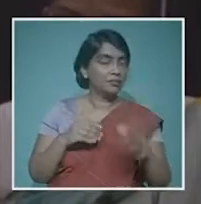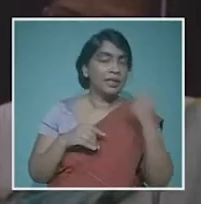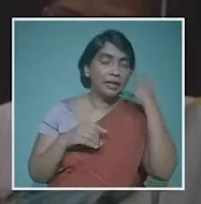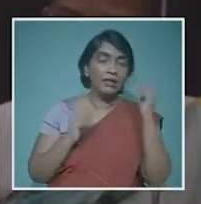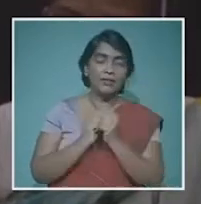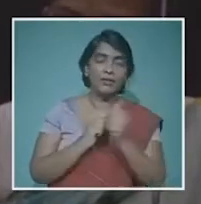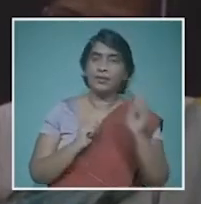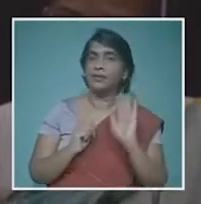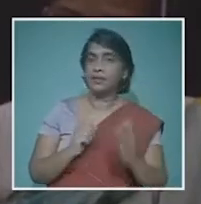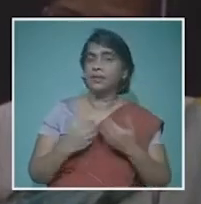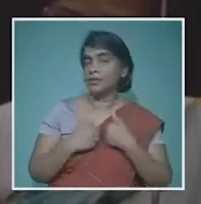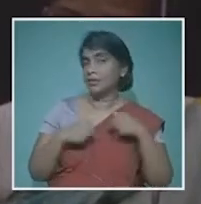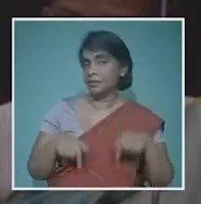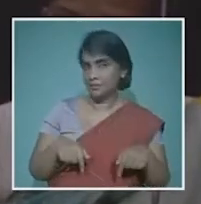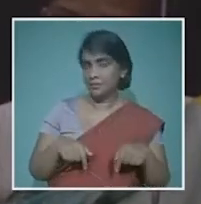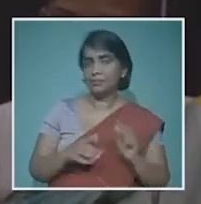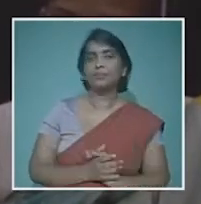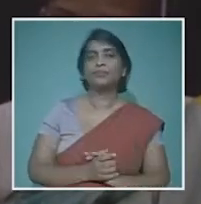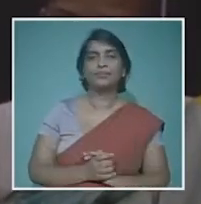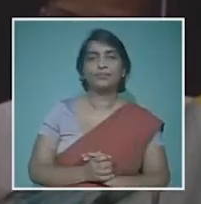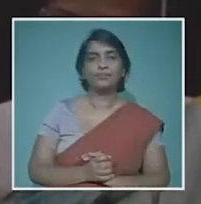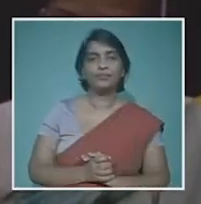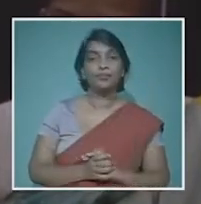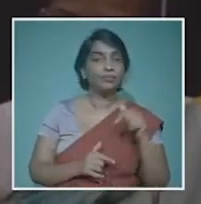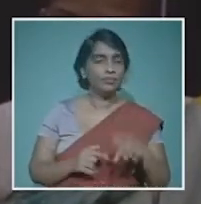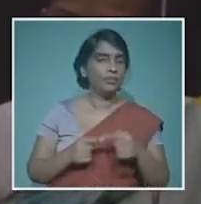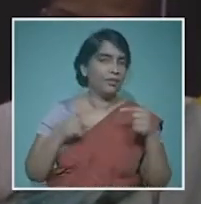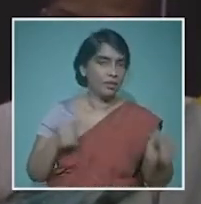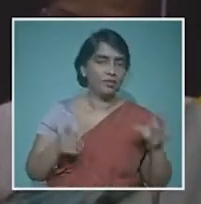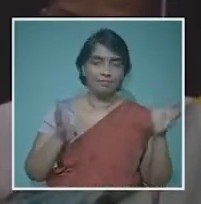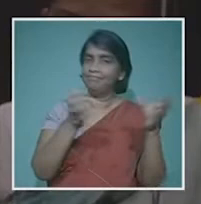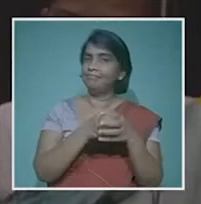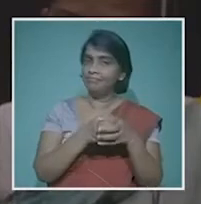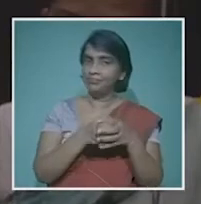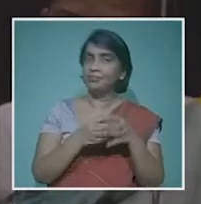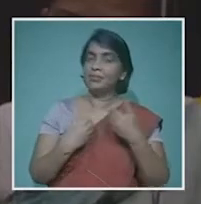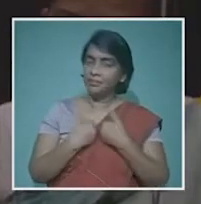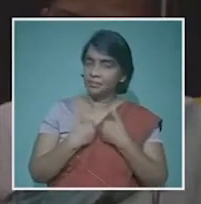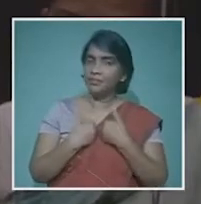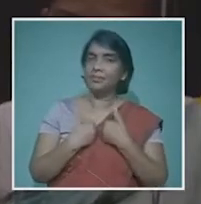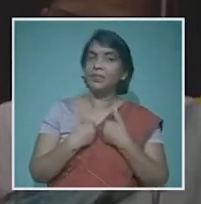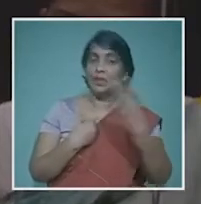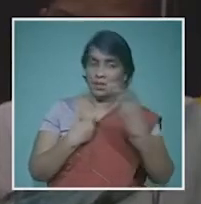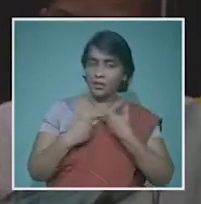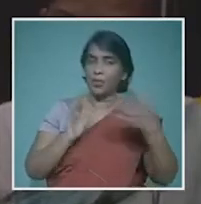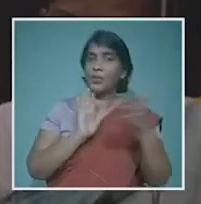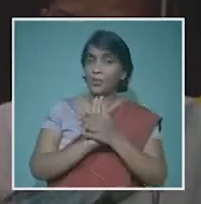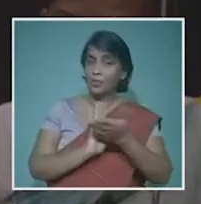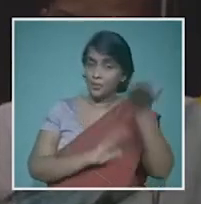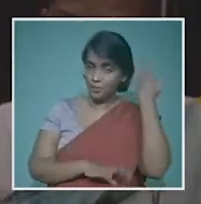කල්පනාවෙන් කරන්න දිනවා දැන් අපේ අද විරුද්ධ පක්ෂේ ඉන්න කණ්ඩායමත් අපි දෙගොල්ලම එකට ඉන්න